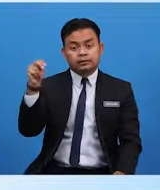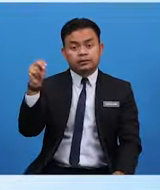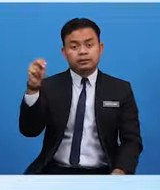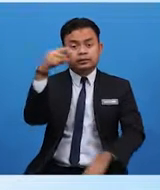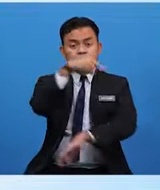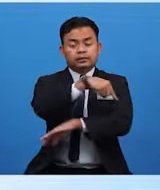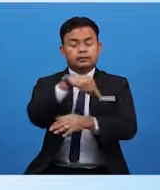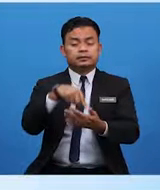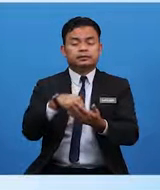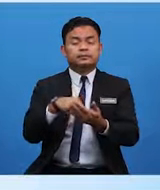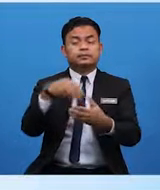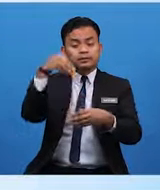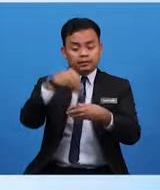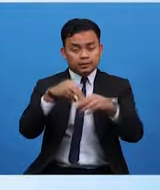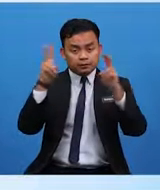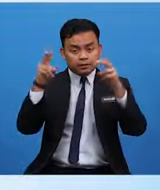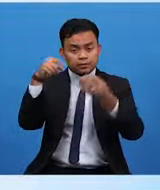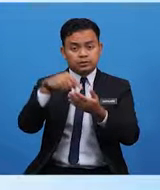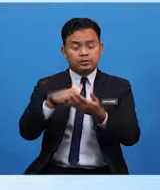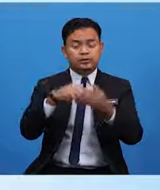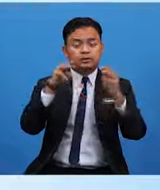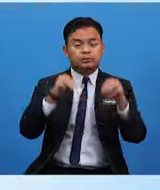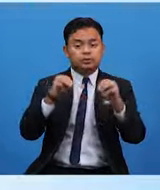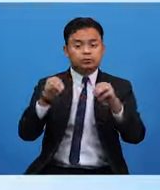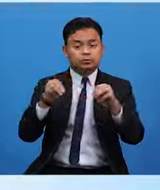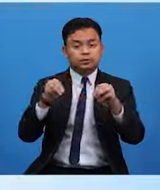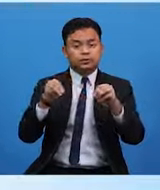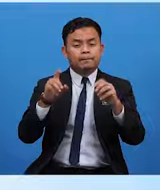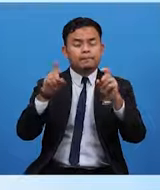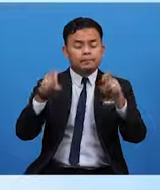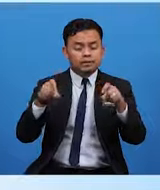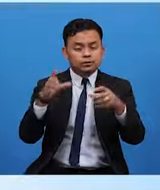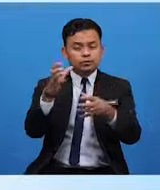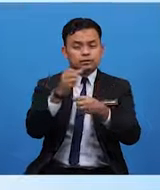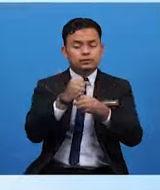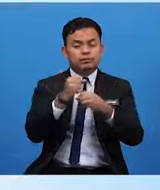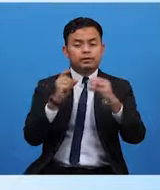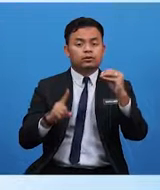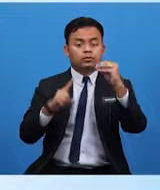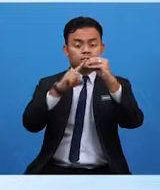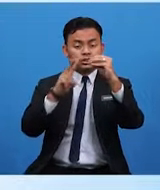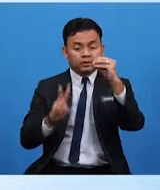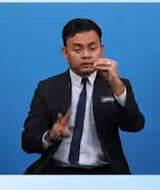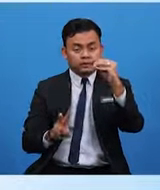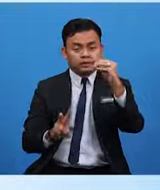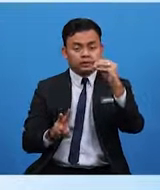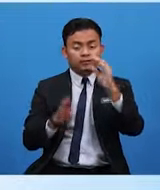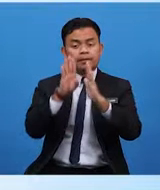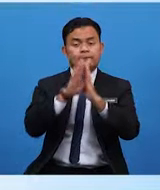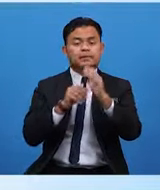dalam tajuk ini murid-murid perlu mencapai objektif pembelajaran berikut